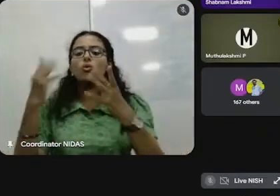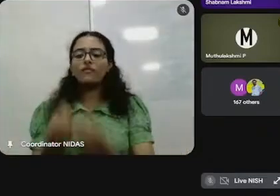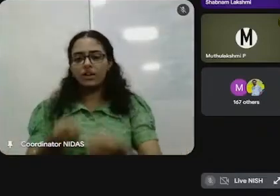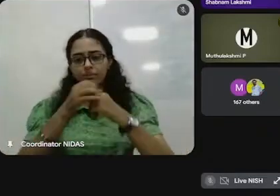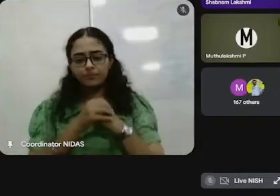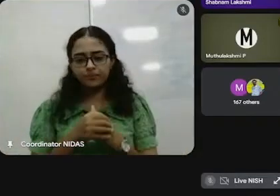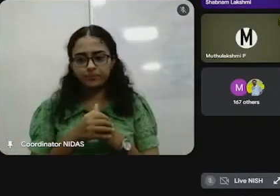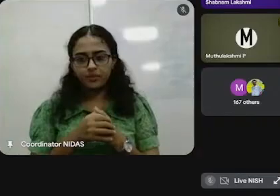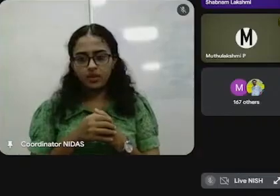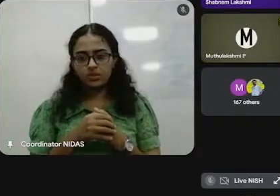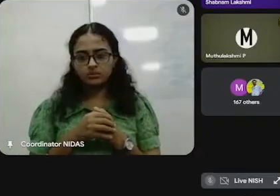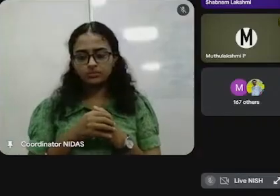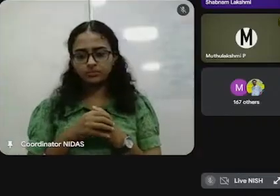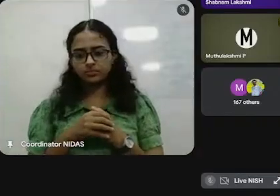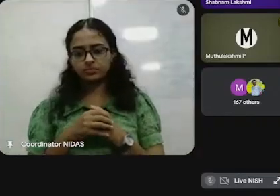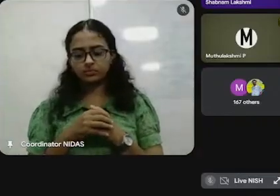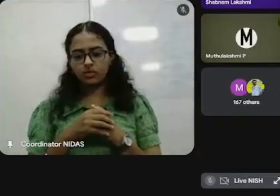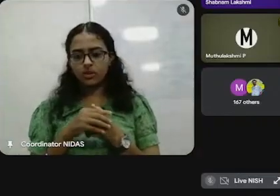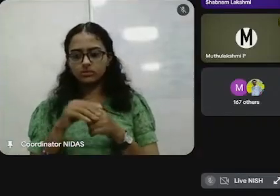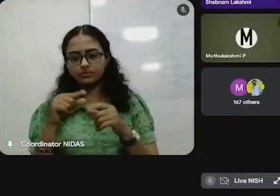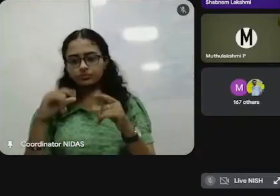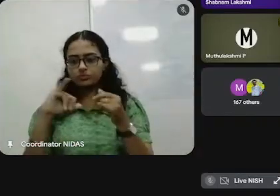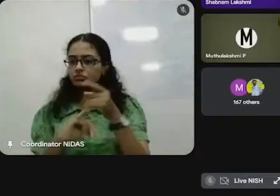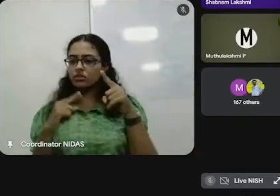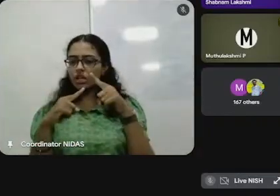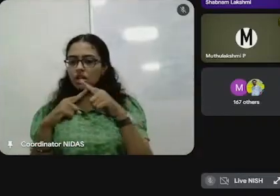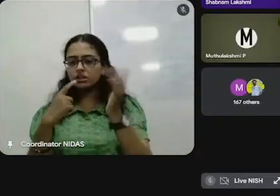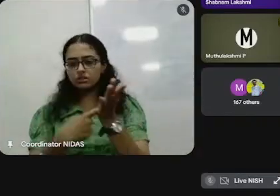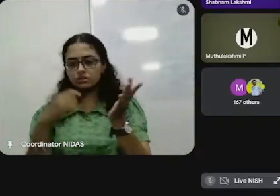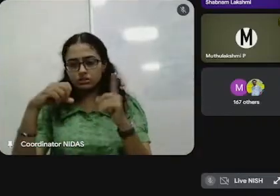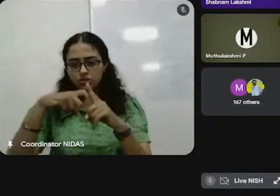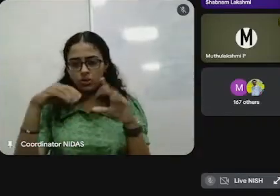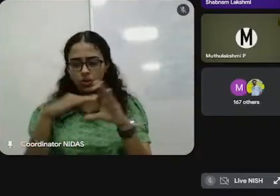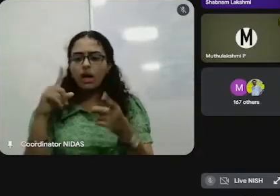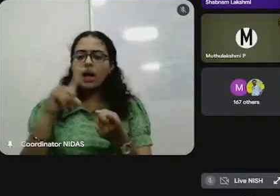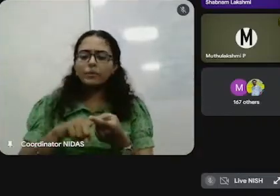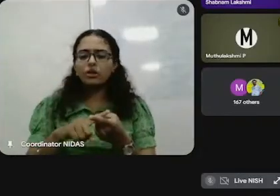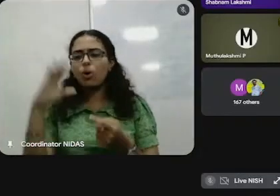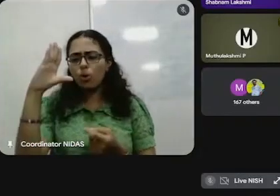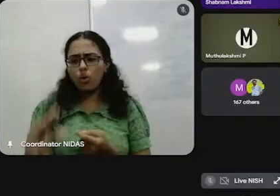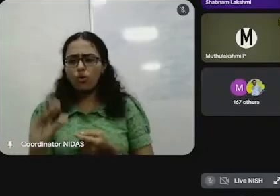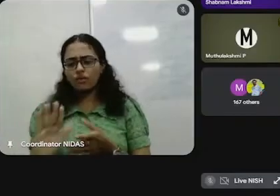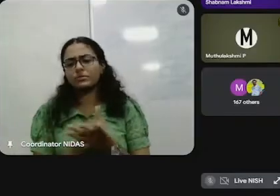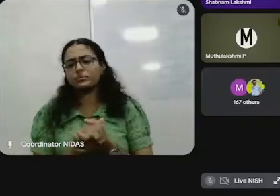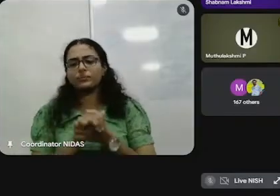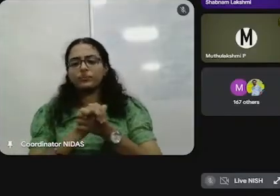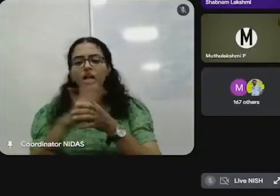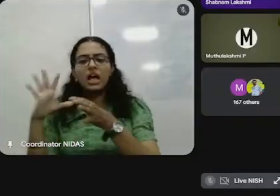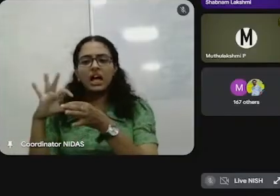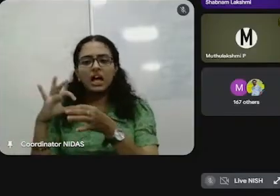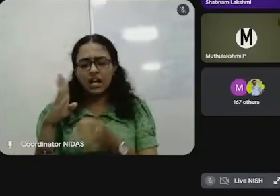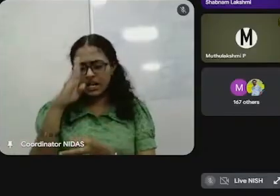വ്യക്തിക്ക് ഈ സ്ട്രോക്ക് വരാനുള്ള ചാൻസ് കുറവാണ്. ഡെഫിനറ്റ്ലി ഫിസിക്കൽ ആക്ടിവിറ്റിയും സ്ട്രോക്കും തമ്മിൽ വളരെ